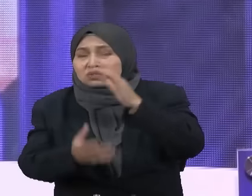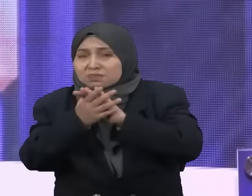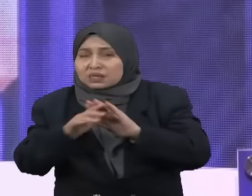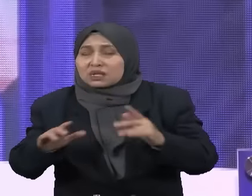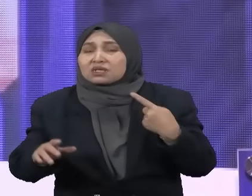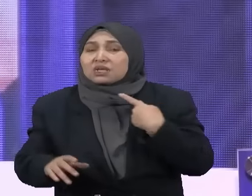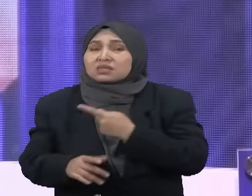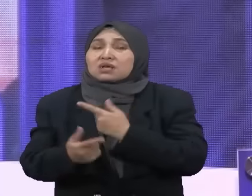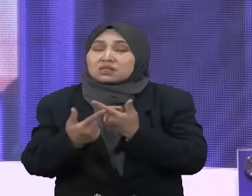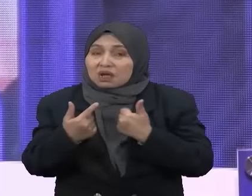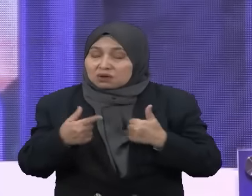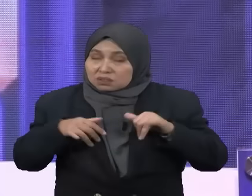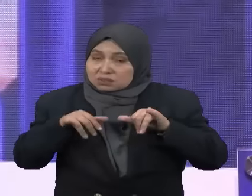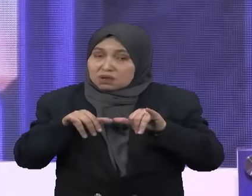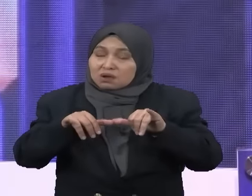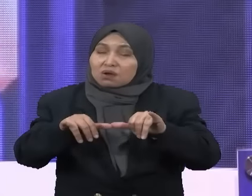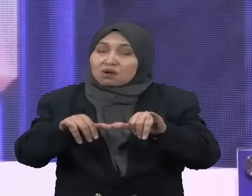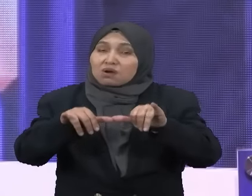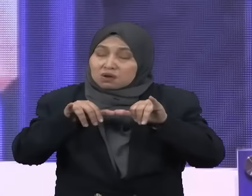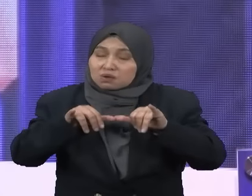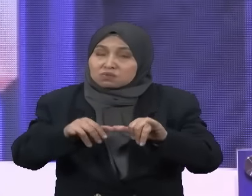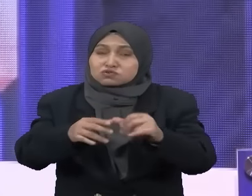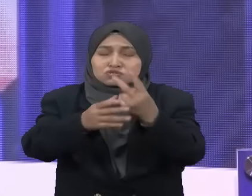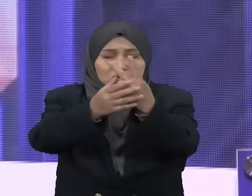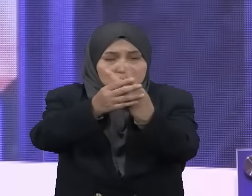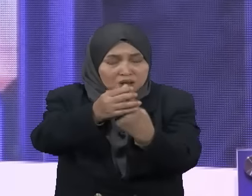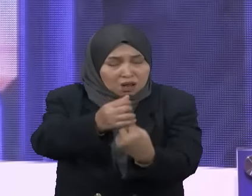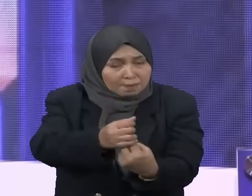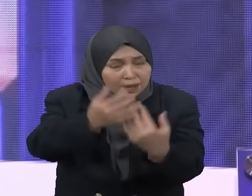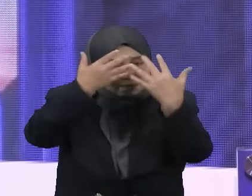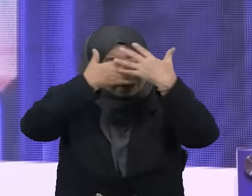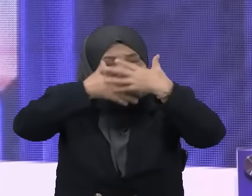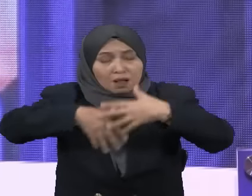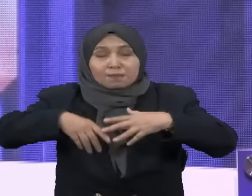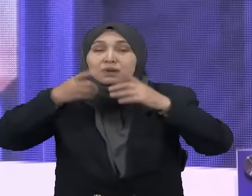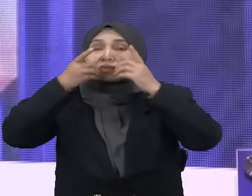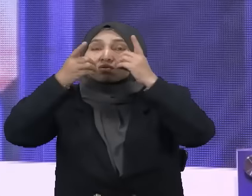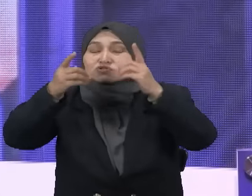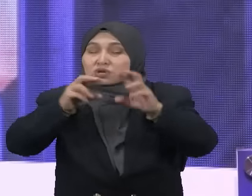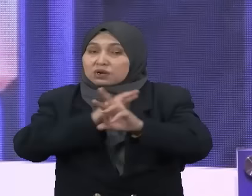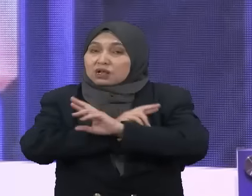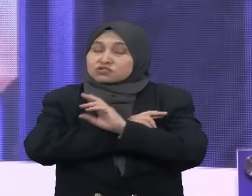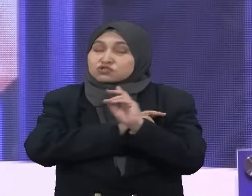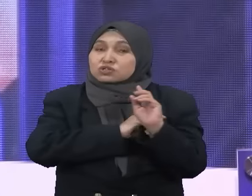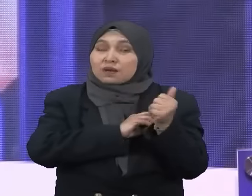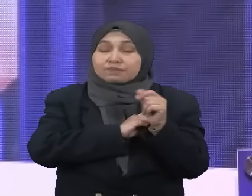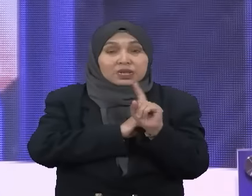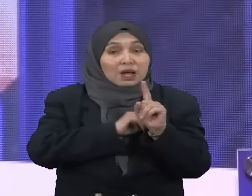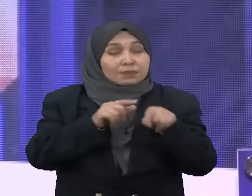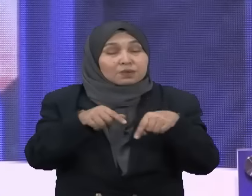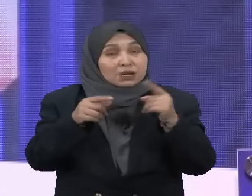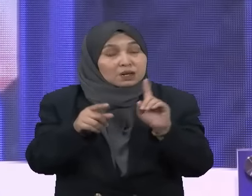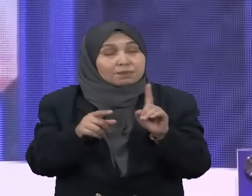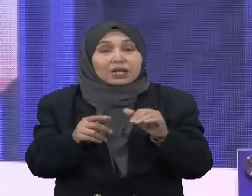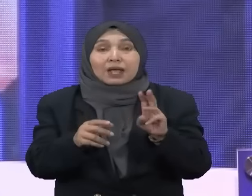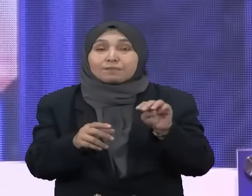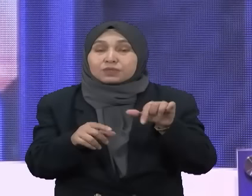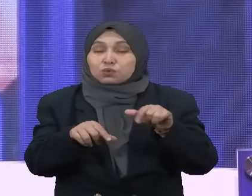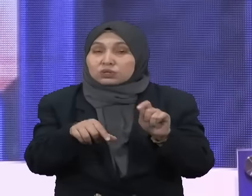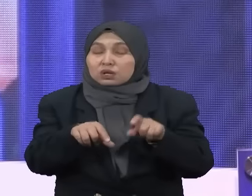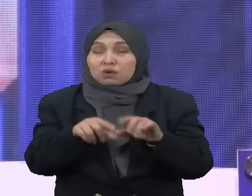kita daripada terus-menerus tenggelam dalam kegelapan maksiat. Kita rehat sebentar, jangan ke mana-mana. My Quran